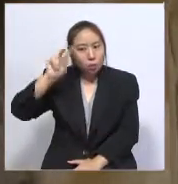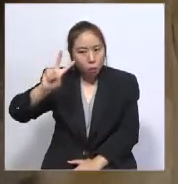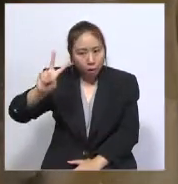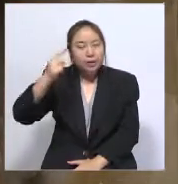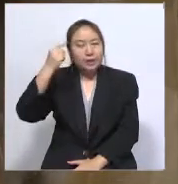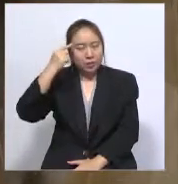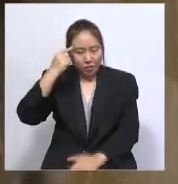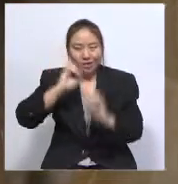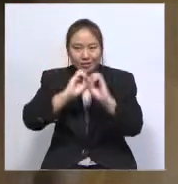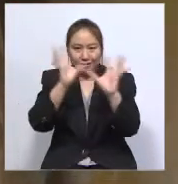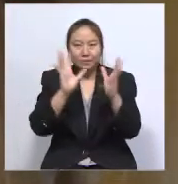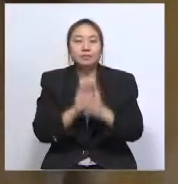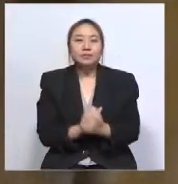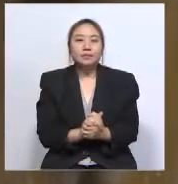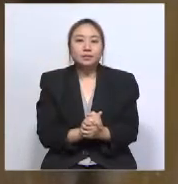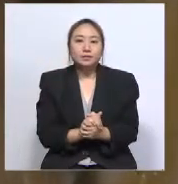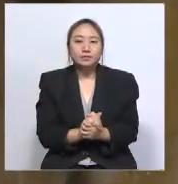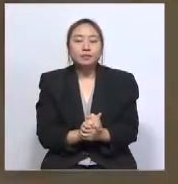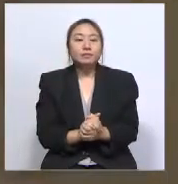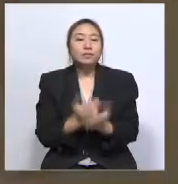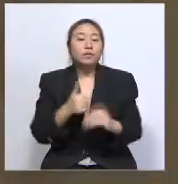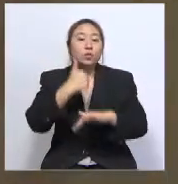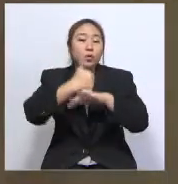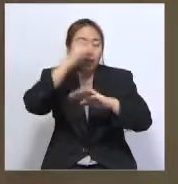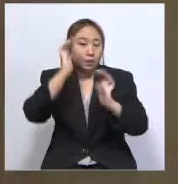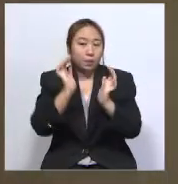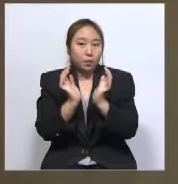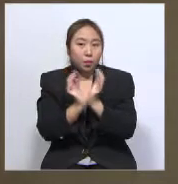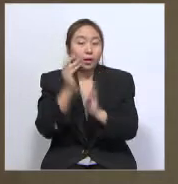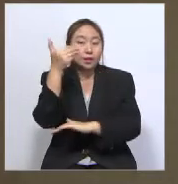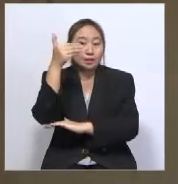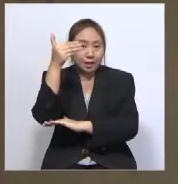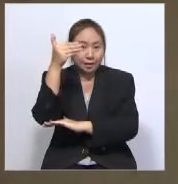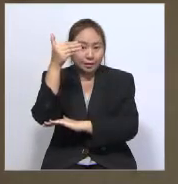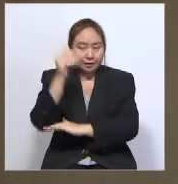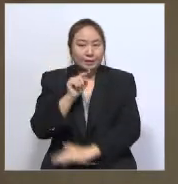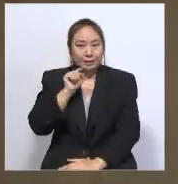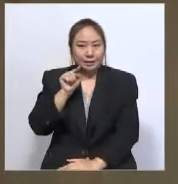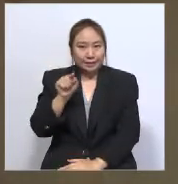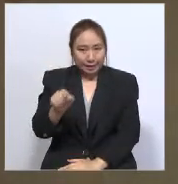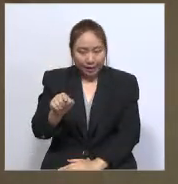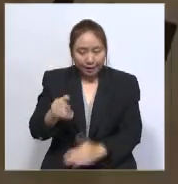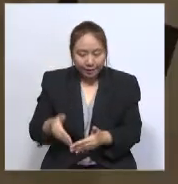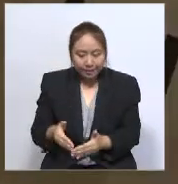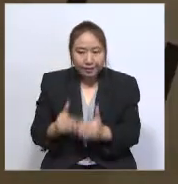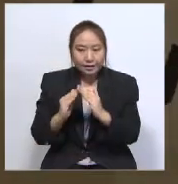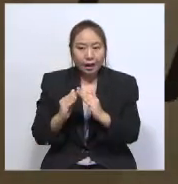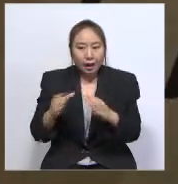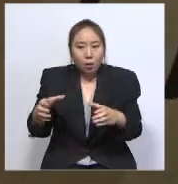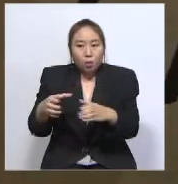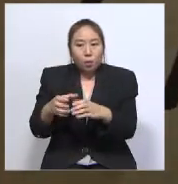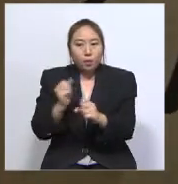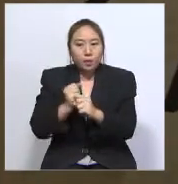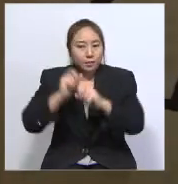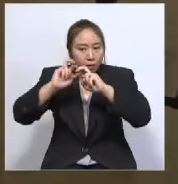าจะมีความชัดเจนมากยิ่งขึ้นขณะที่ทางผบ.ตร.นะครับผู้บัญชาการตำรวจแห่งชาติเองก็ได้สั่งให้ตั้งคณะพนักงานสอบ